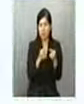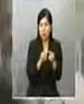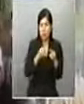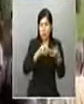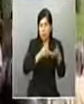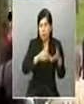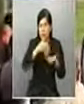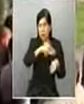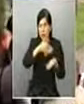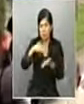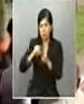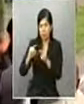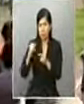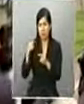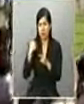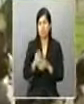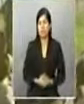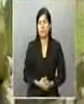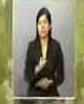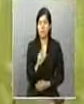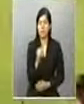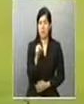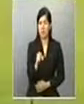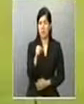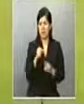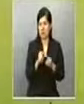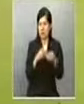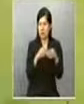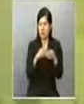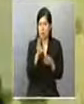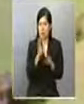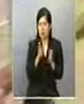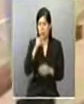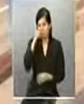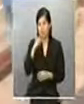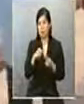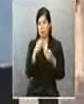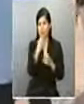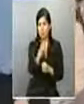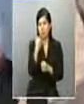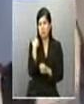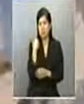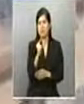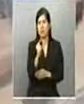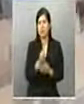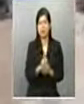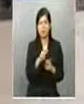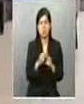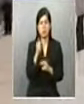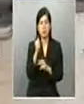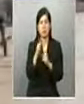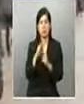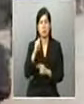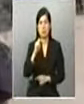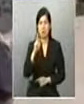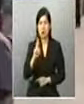าหลัก อีกหนึ่งเมืองที่นักธุรกิจไทยไม่ควรมองข้ามคือรัฐอุตรประเทศซึ่งอัตราการขยายตัวทางเศรษฐ